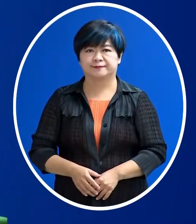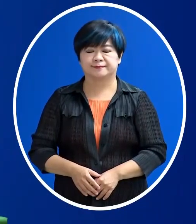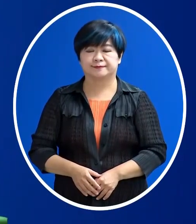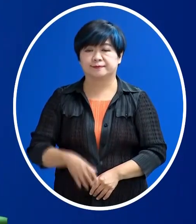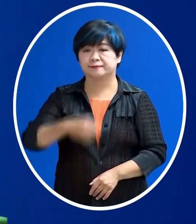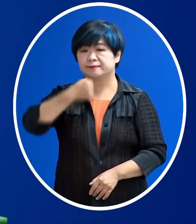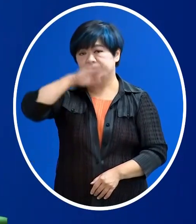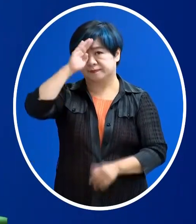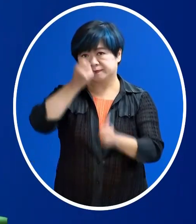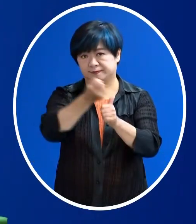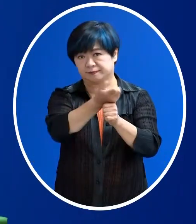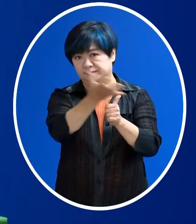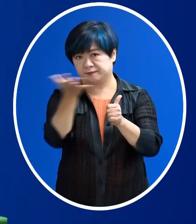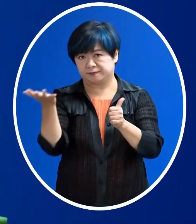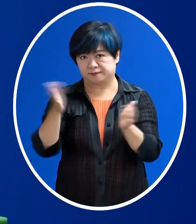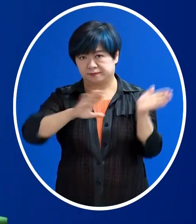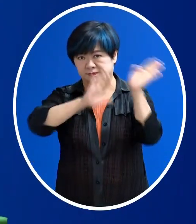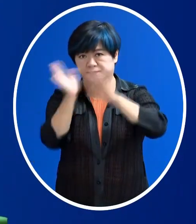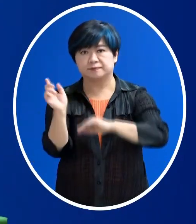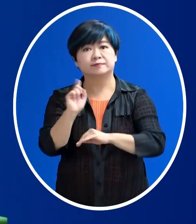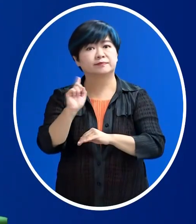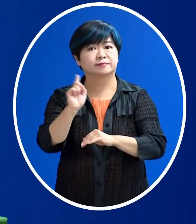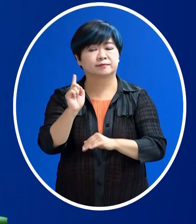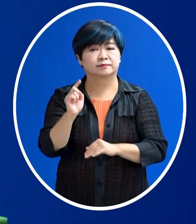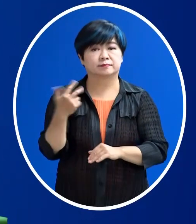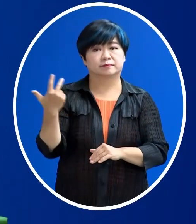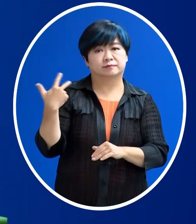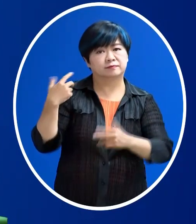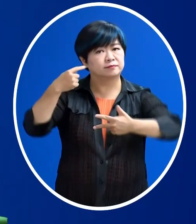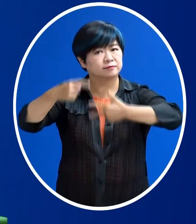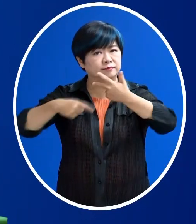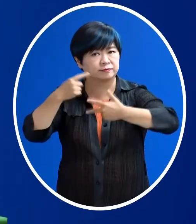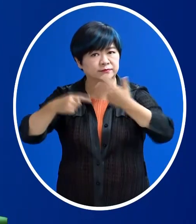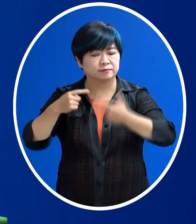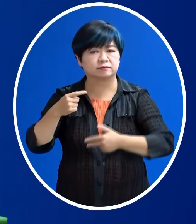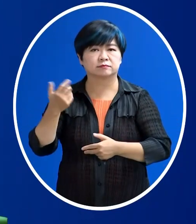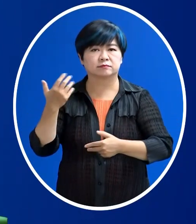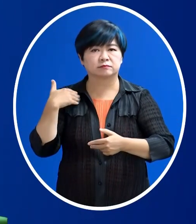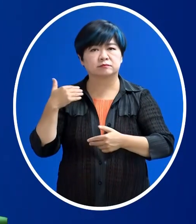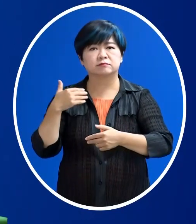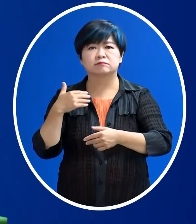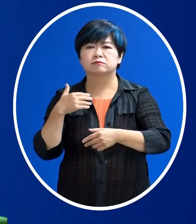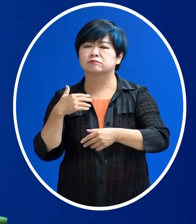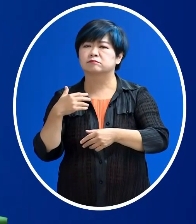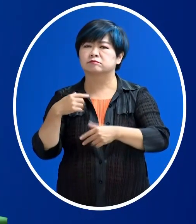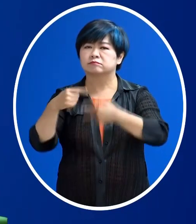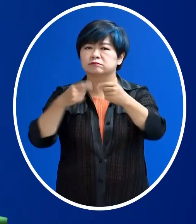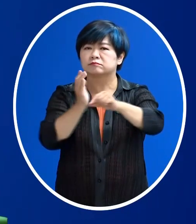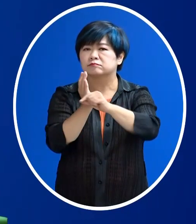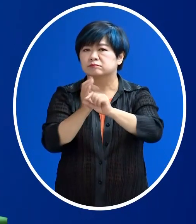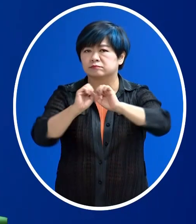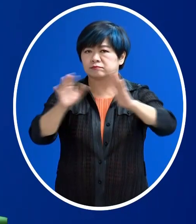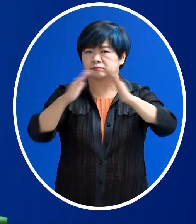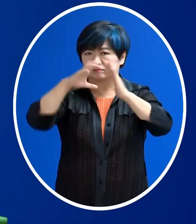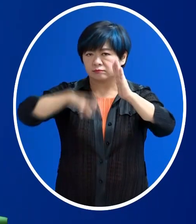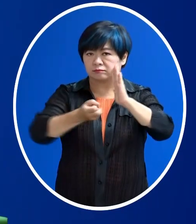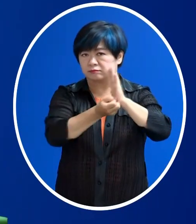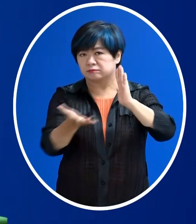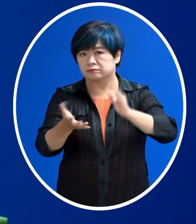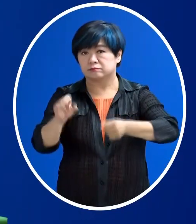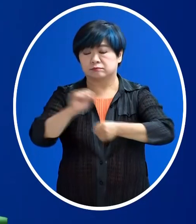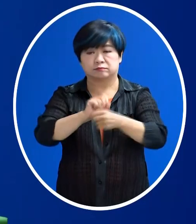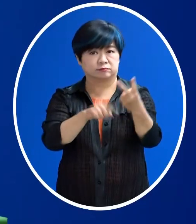本土个案检出的情形的部分，我们上周除了有跟大家已经在周间公布过的这个家庭群聚有新